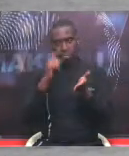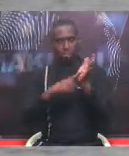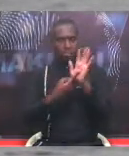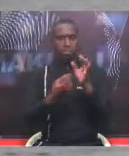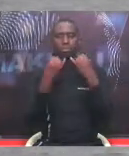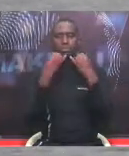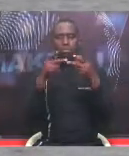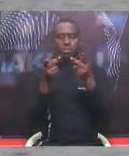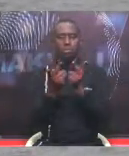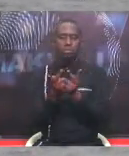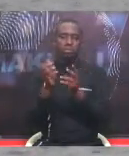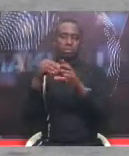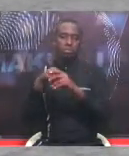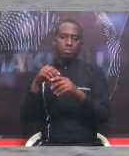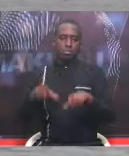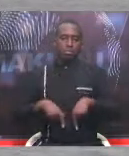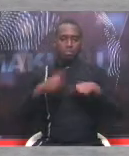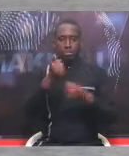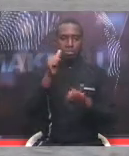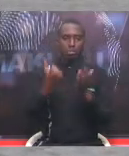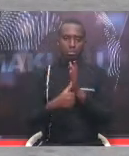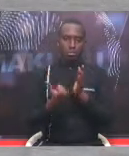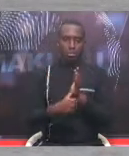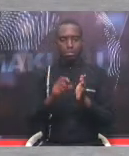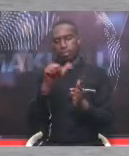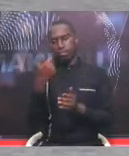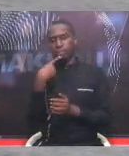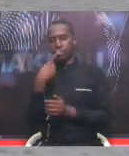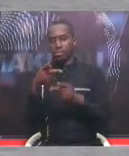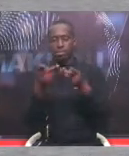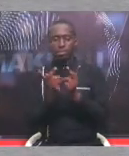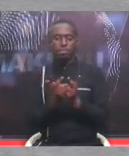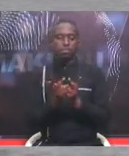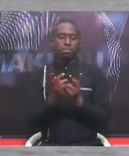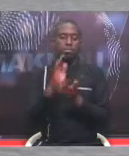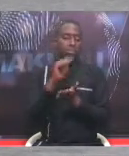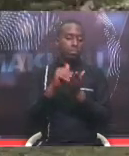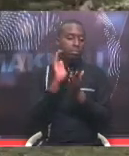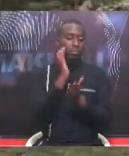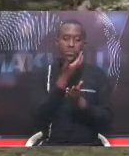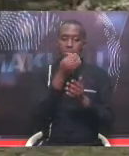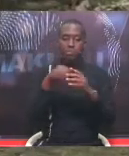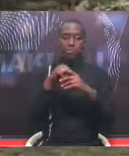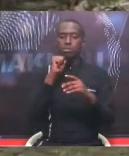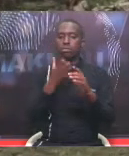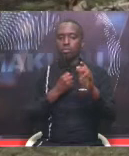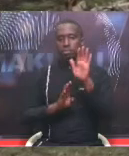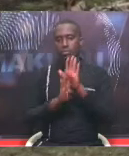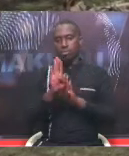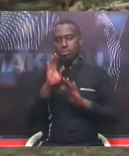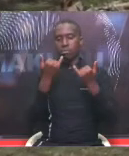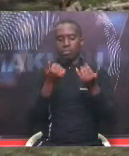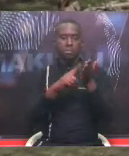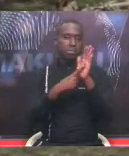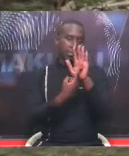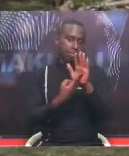ko bari ahantu hashyira ubuzima bwabo mu kaga, abandi bakavuga ko aho mu kirwa bari batuye ngo batagira iterambere. Kuri ubu